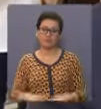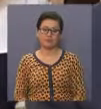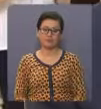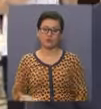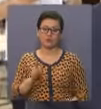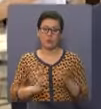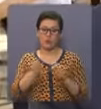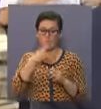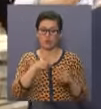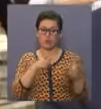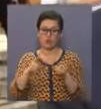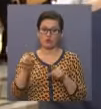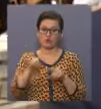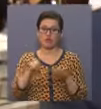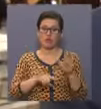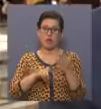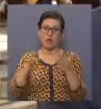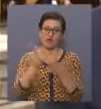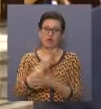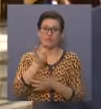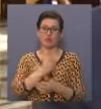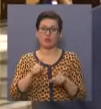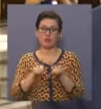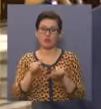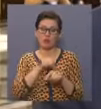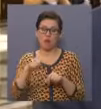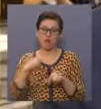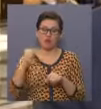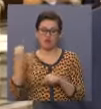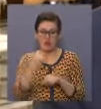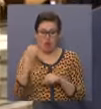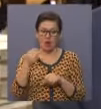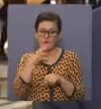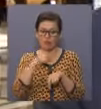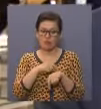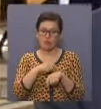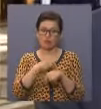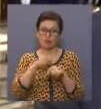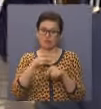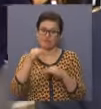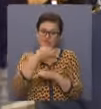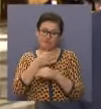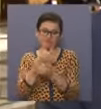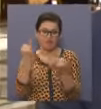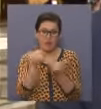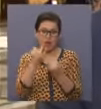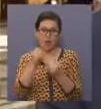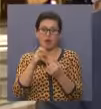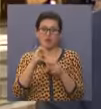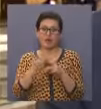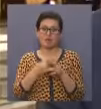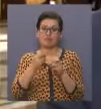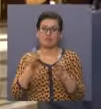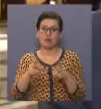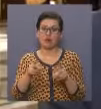Студенты хорошо подготовлены, что нашли себе самые такие интересные моменты, которые обсуждает сам Совет